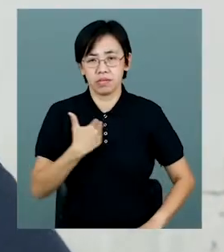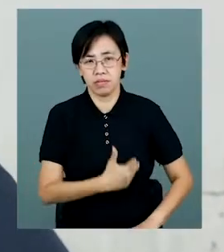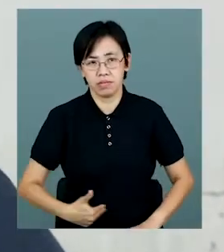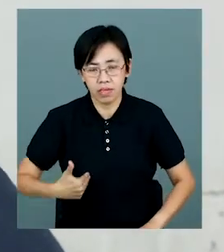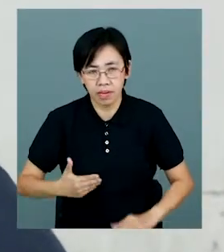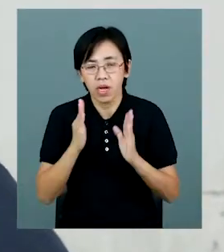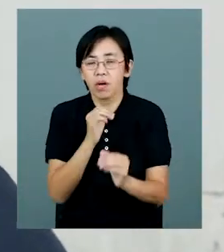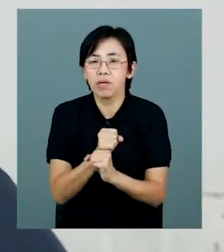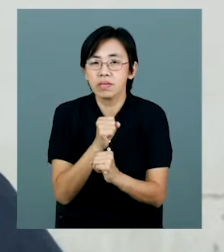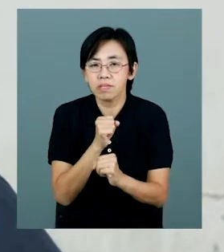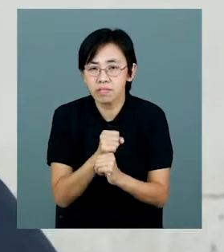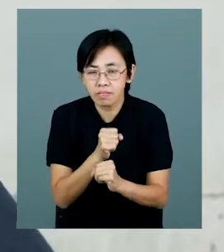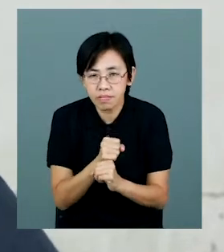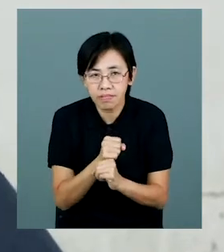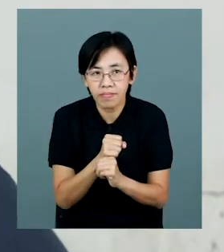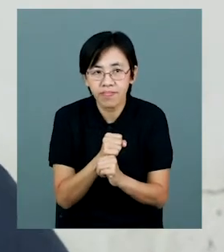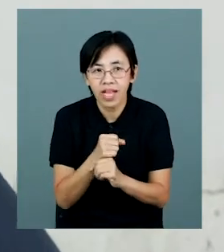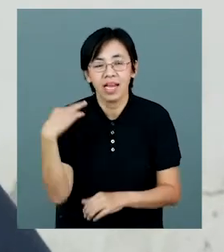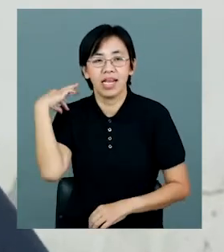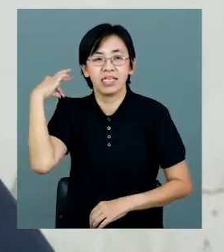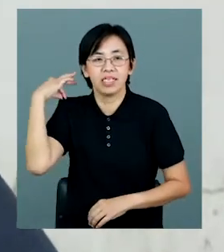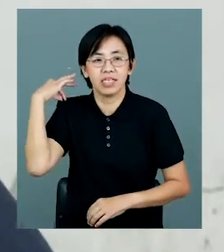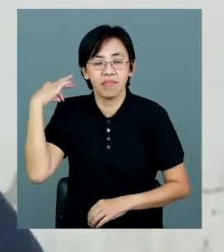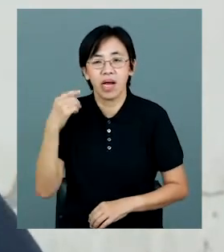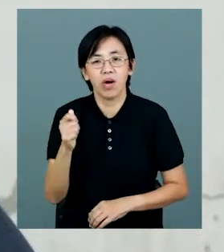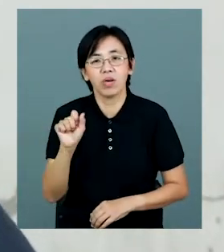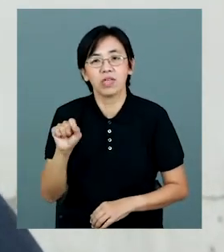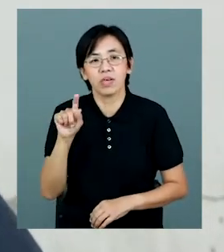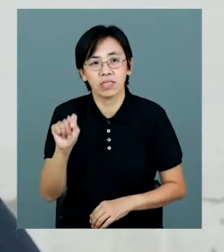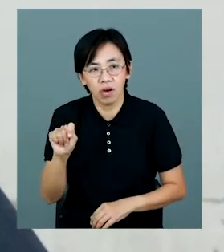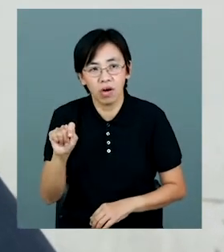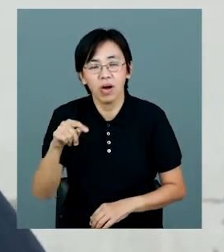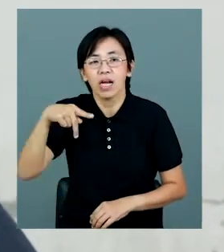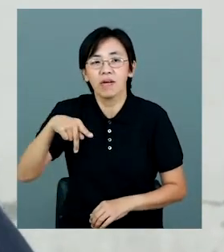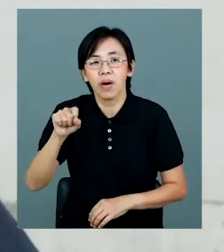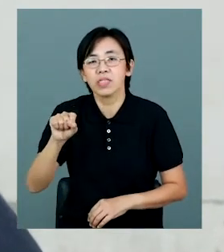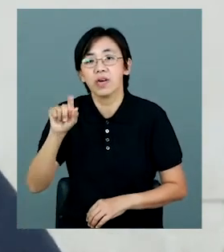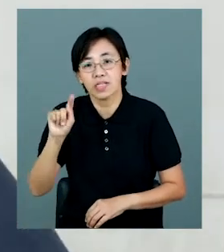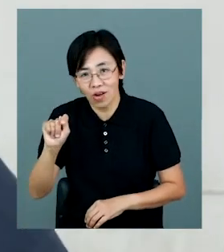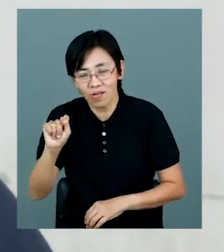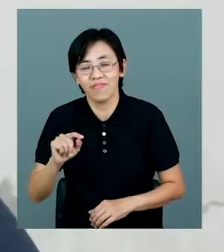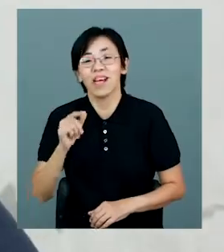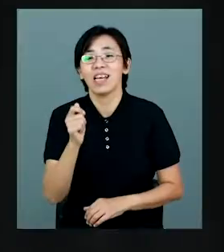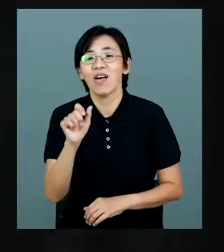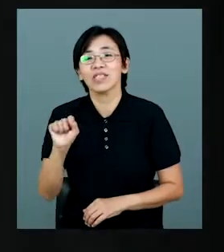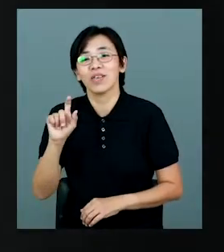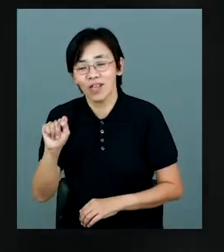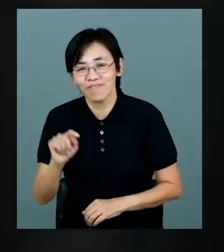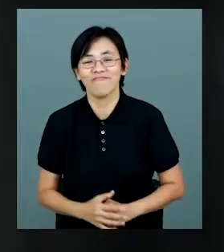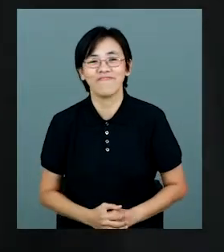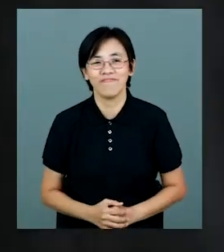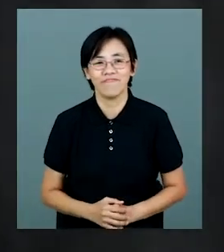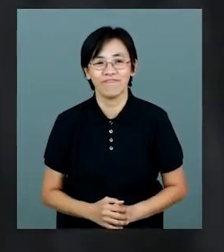าพของเจ้าหน้าที่แล้วก็อาสาสมัครสาธารณสุขต่างด้าวก็คือพสตแล้วก็อสตนั่นเองครับ